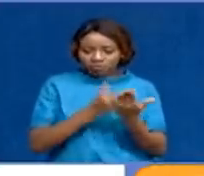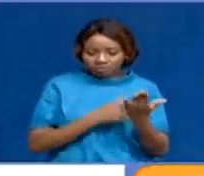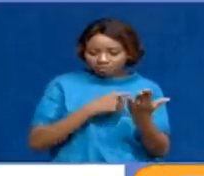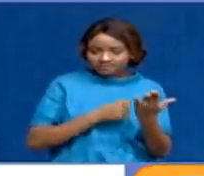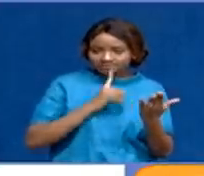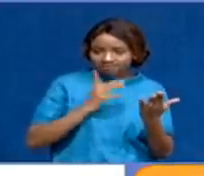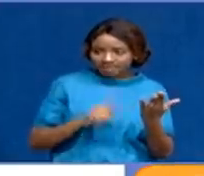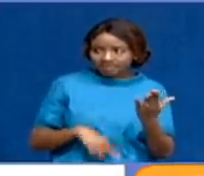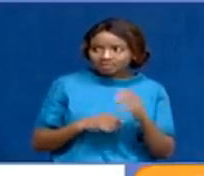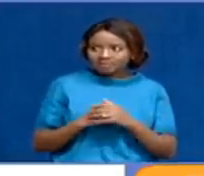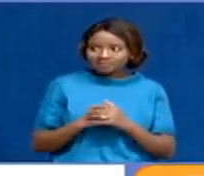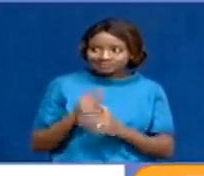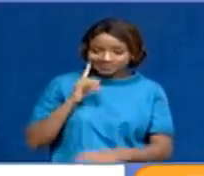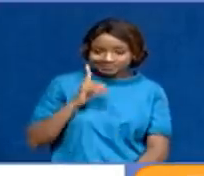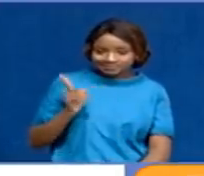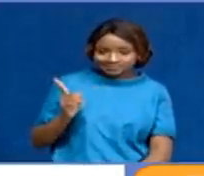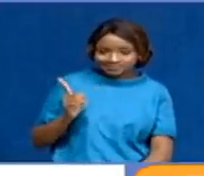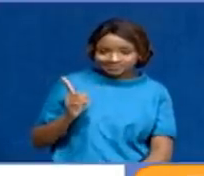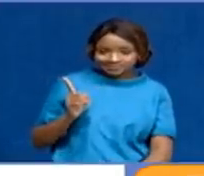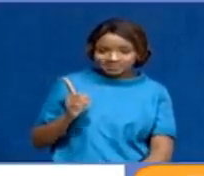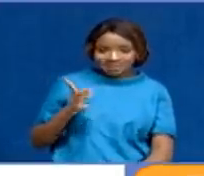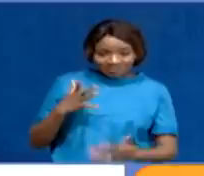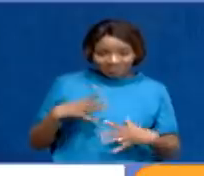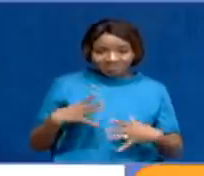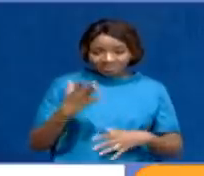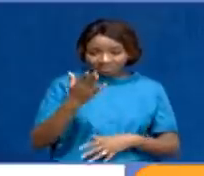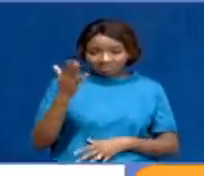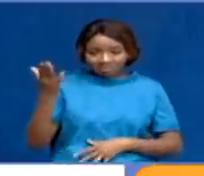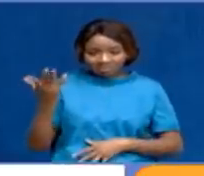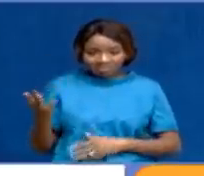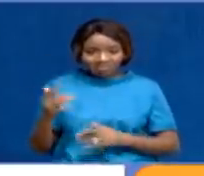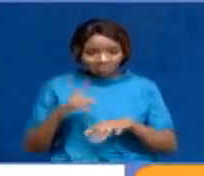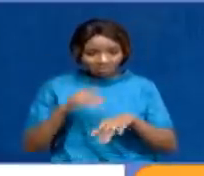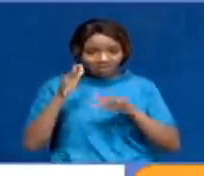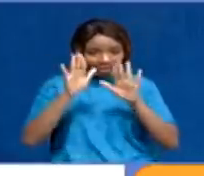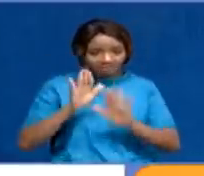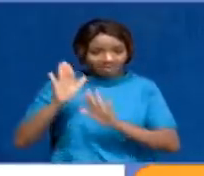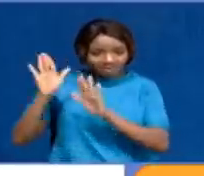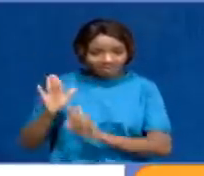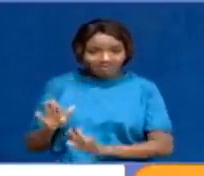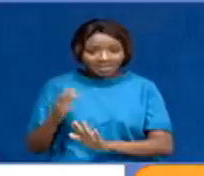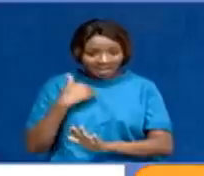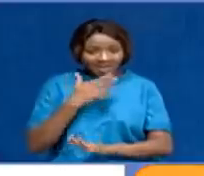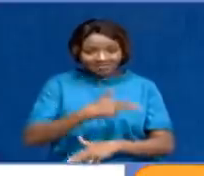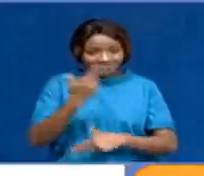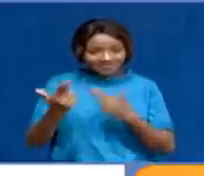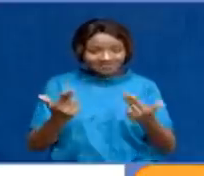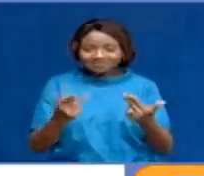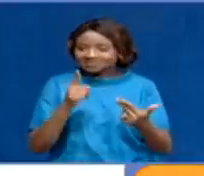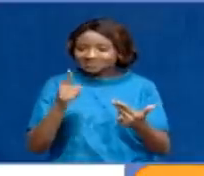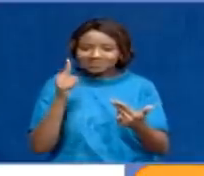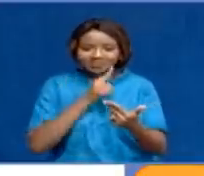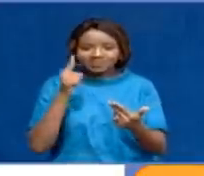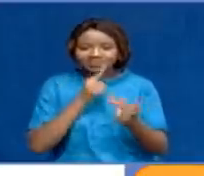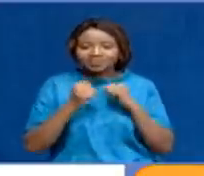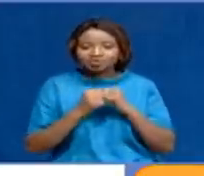kuna hatari na silaha hizo kusalia mkononi mwa raia wakati huu wa kampeni za uchaguzi mkuu. Sasa DCI wakimtaka